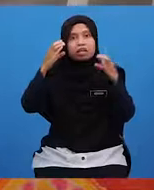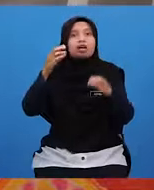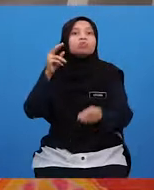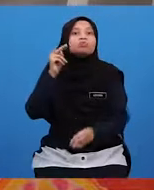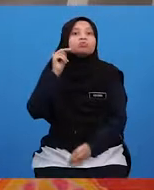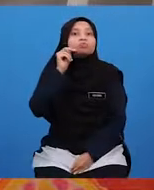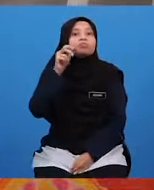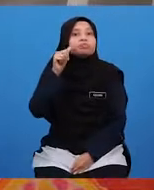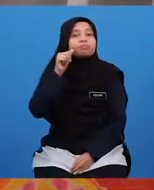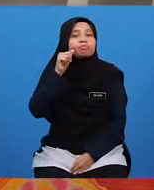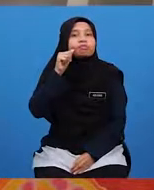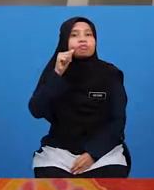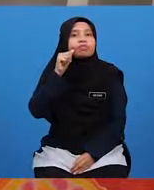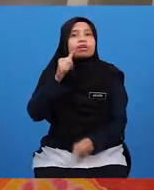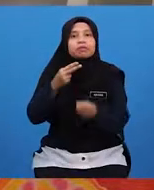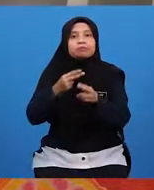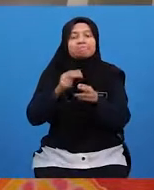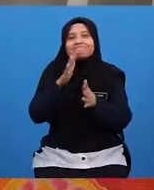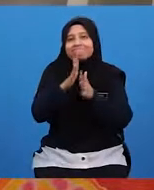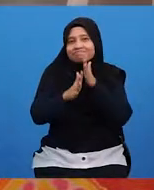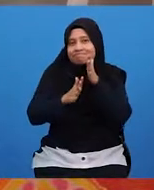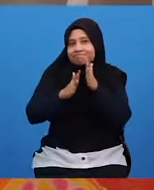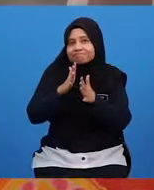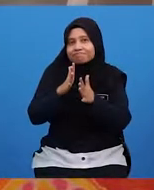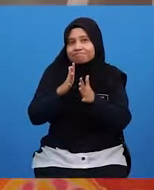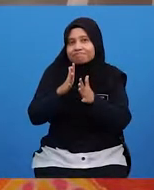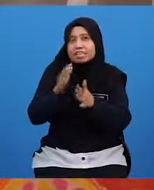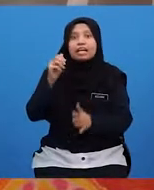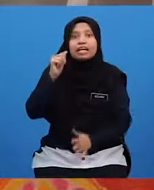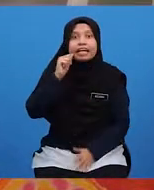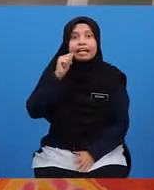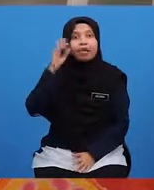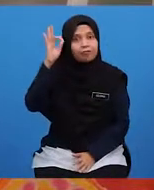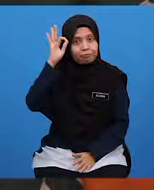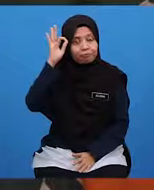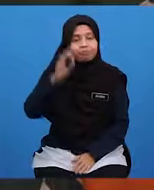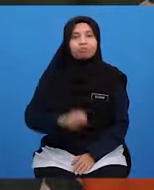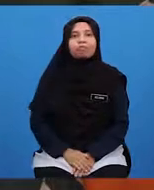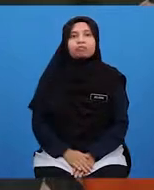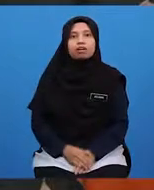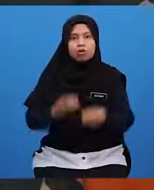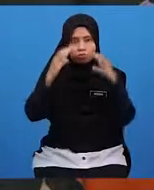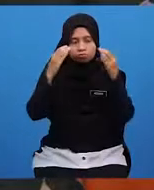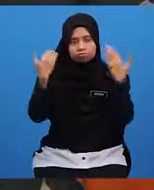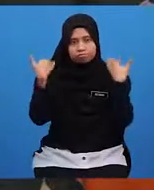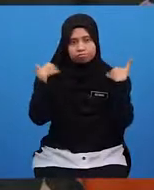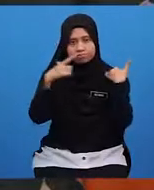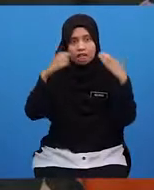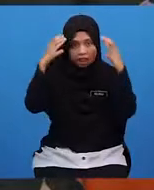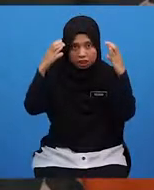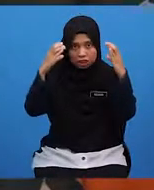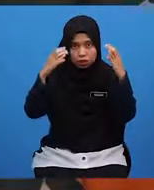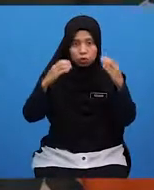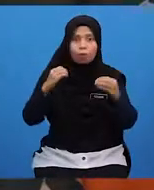binti Abdul Wahidi. Nama cikgu dalam bahasa isyarat adalah AF. Cikgu merupakan cikgu